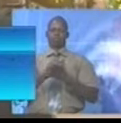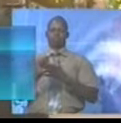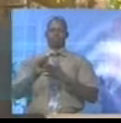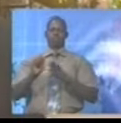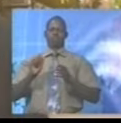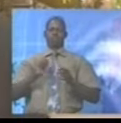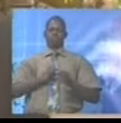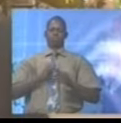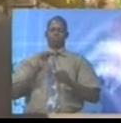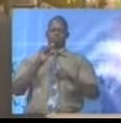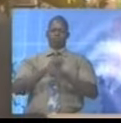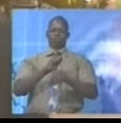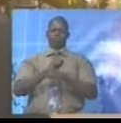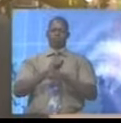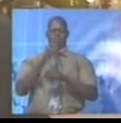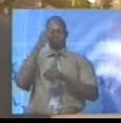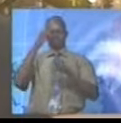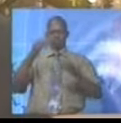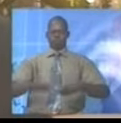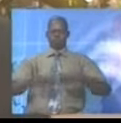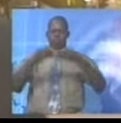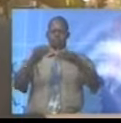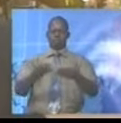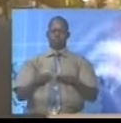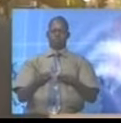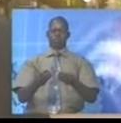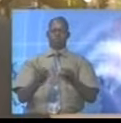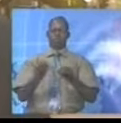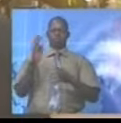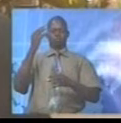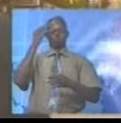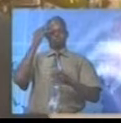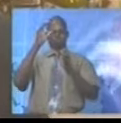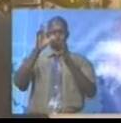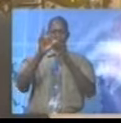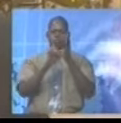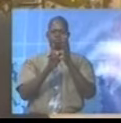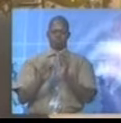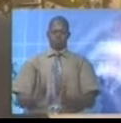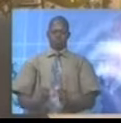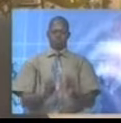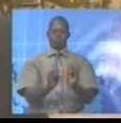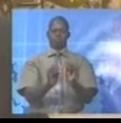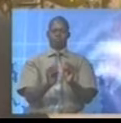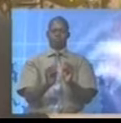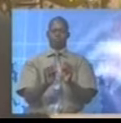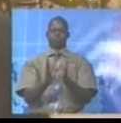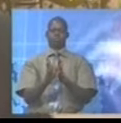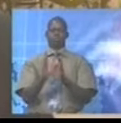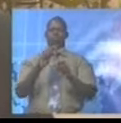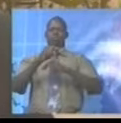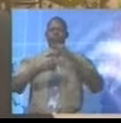train de travailler pour doter justement le ministère d'une loi d'orientation de la recherche